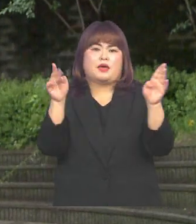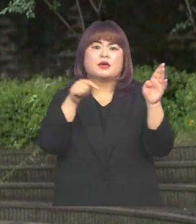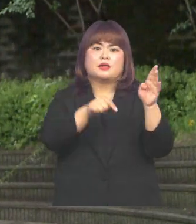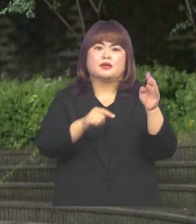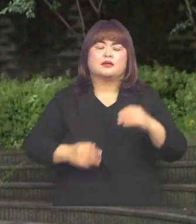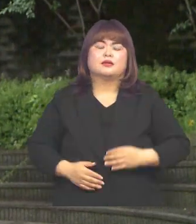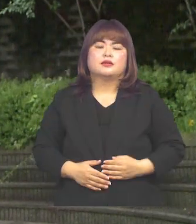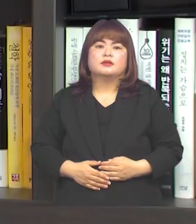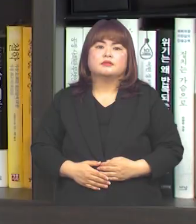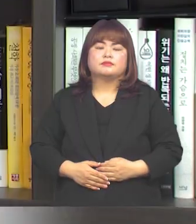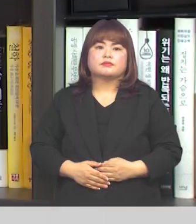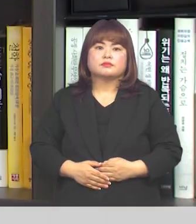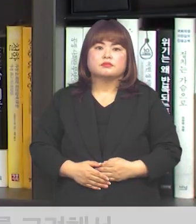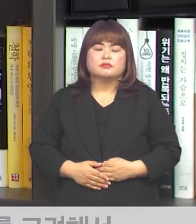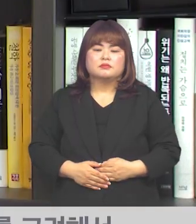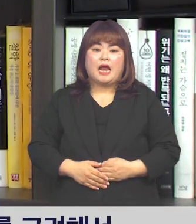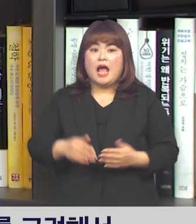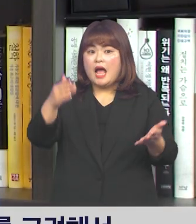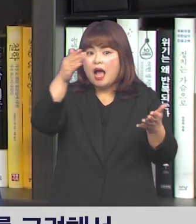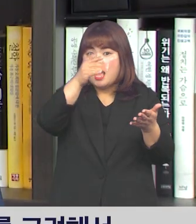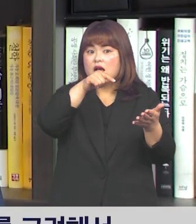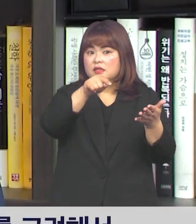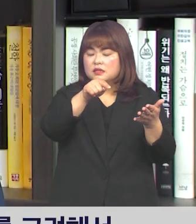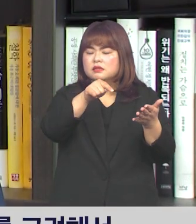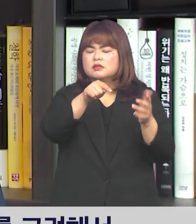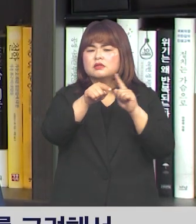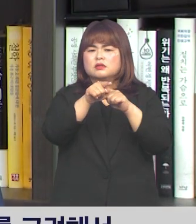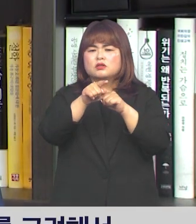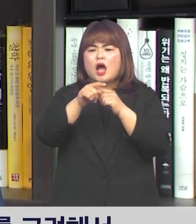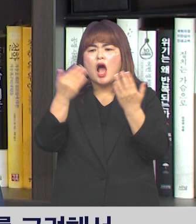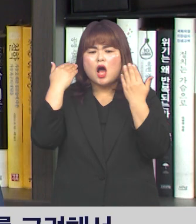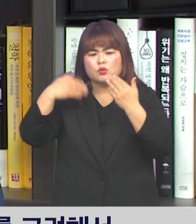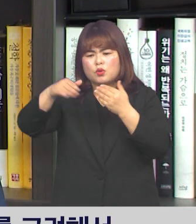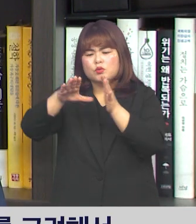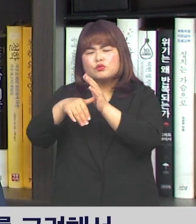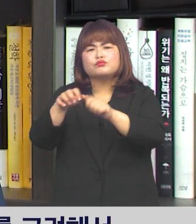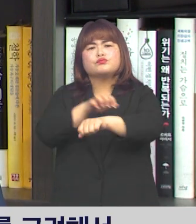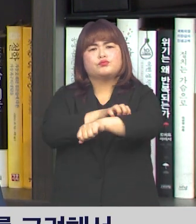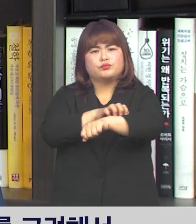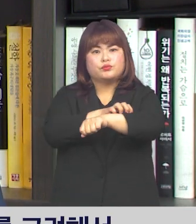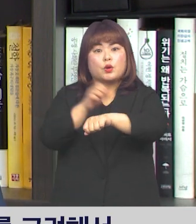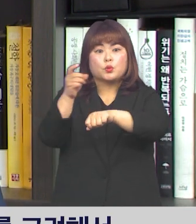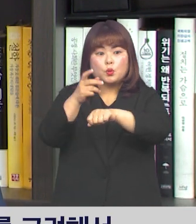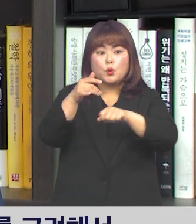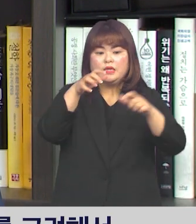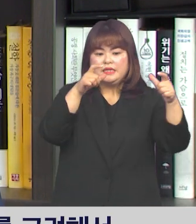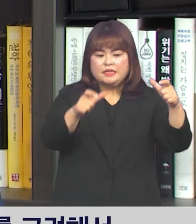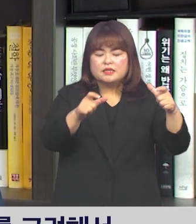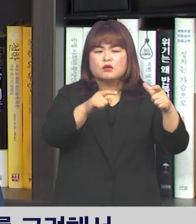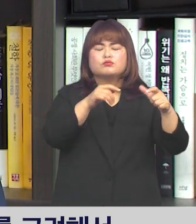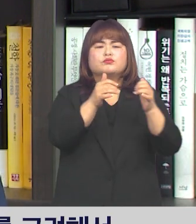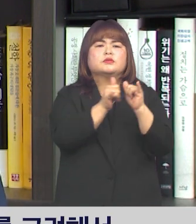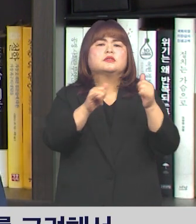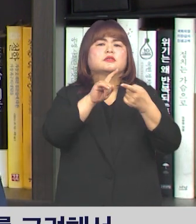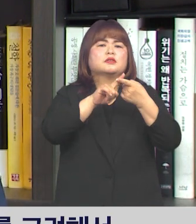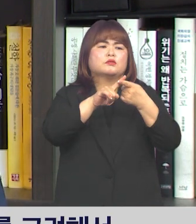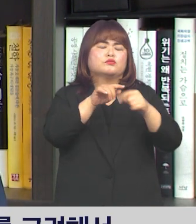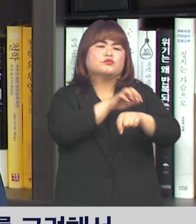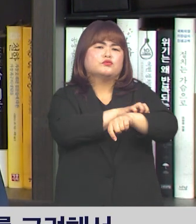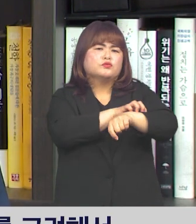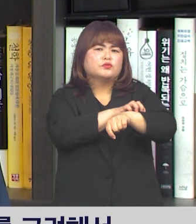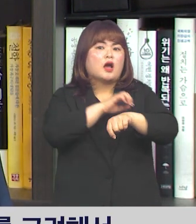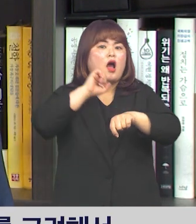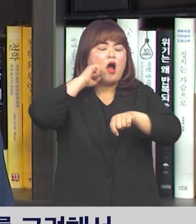문을 열었습니다. 우리 학생들의 통학의 불편 또 지역 주민들의 여러